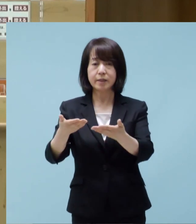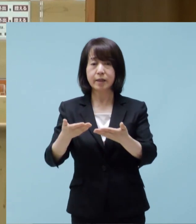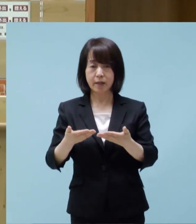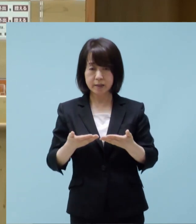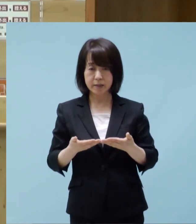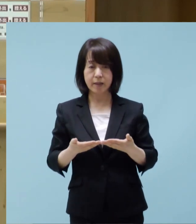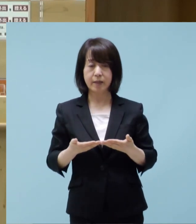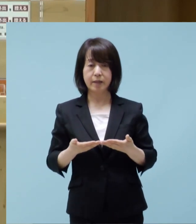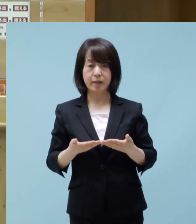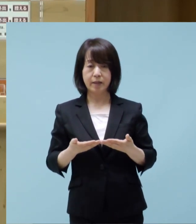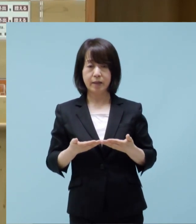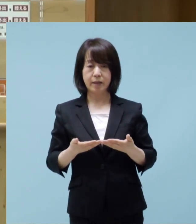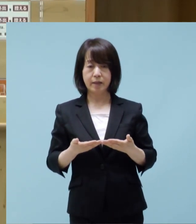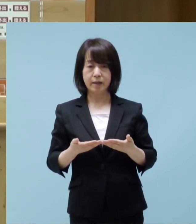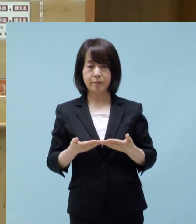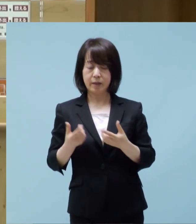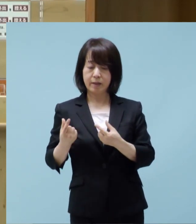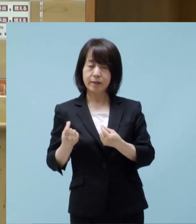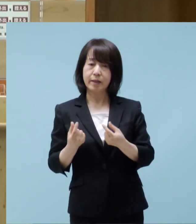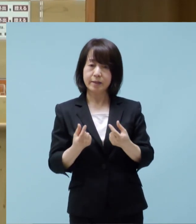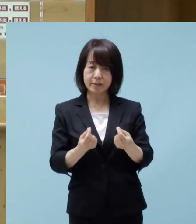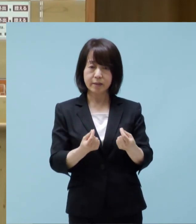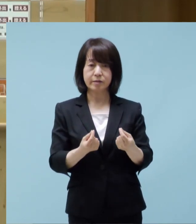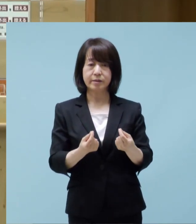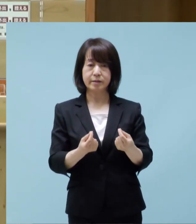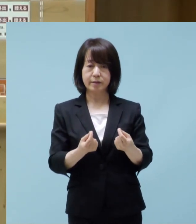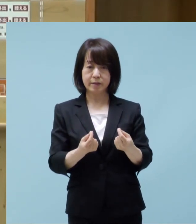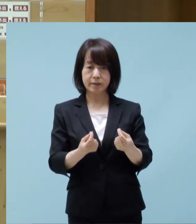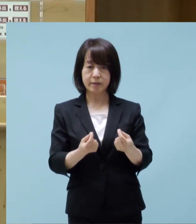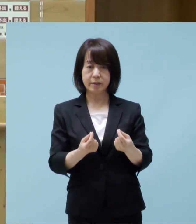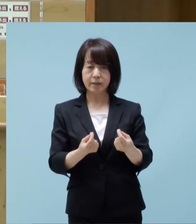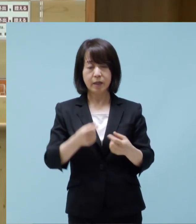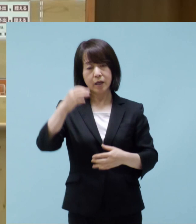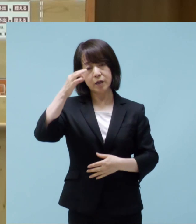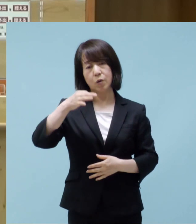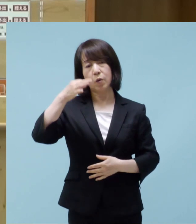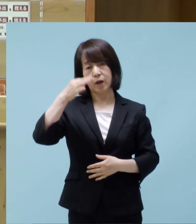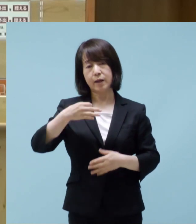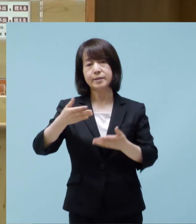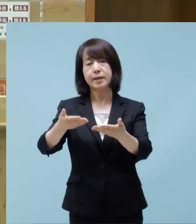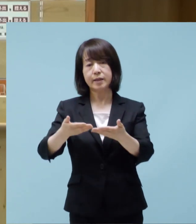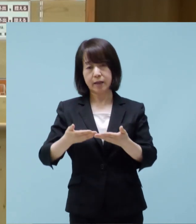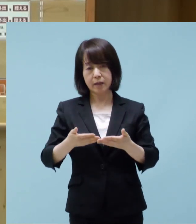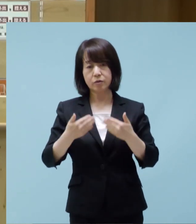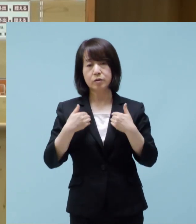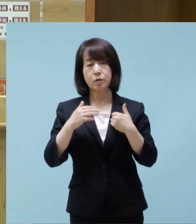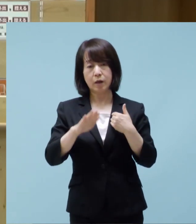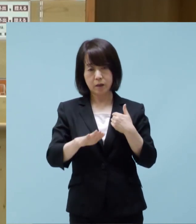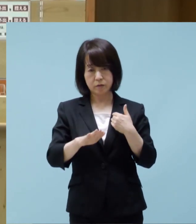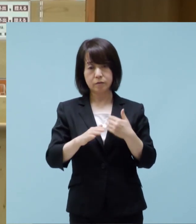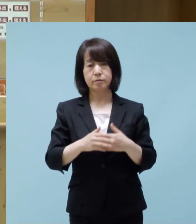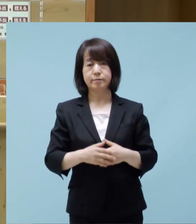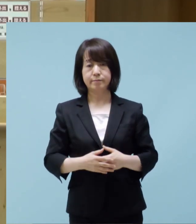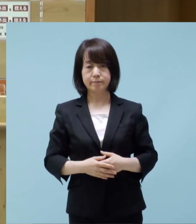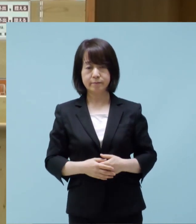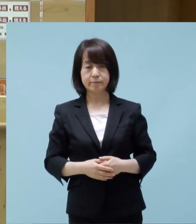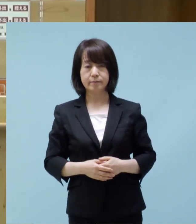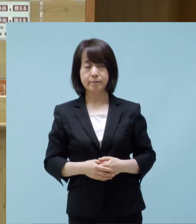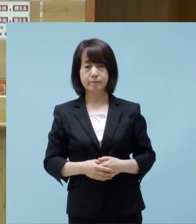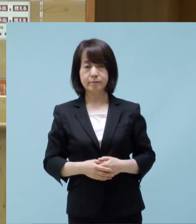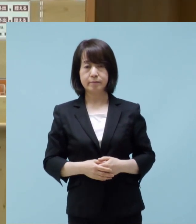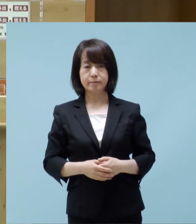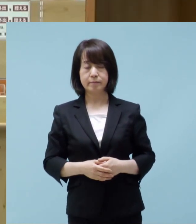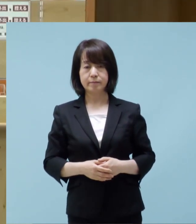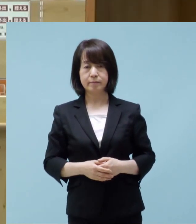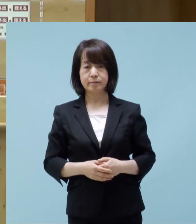まあ、適切にですね、評価していただく必要があるというふうに思っています。 よろしいでしょうか。その